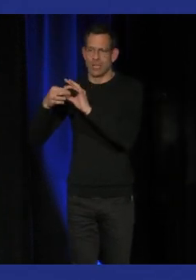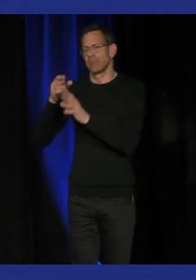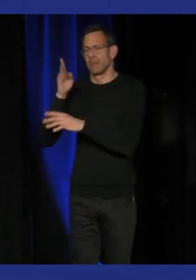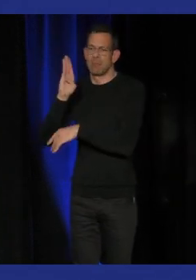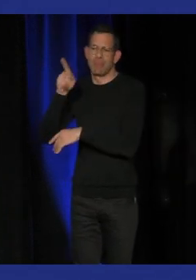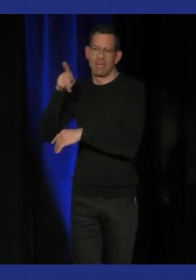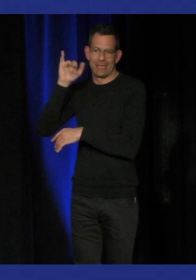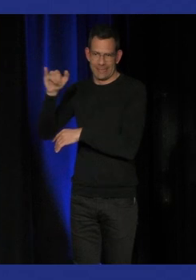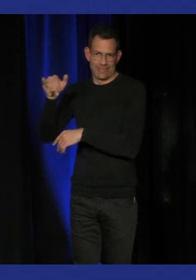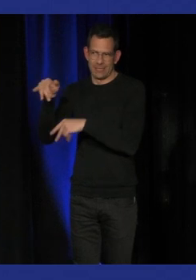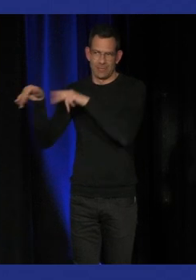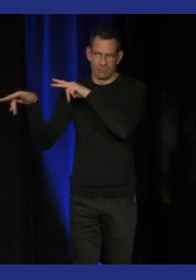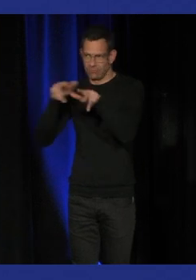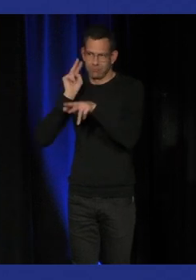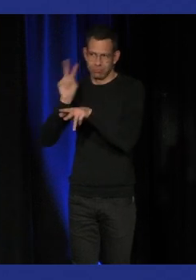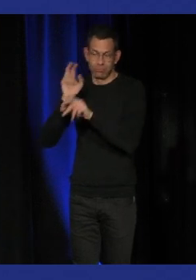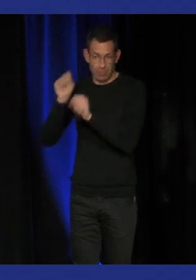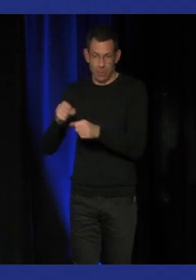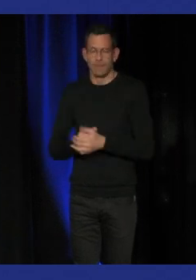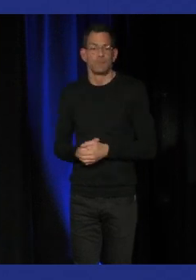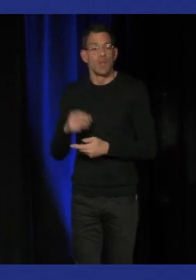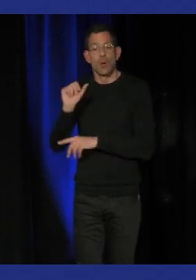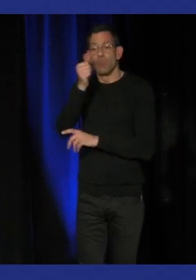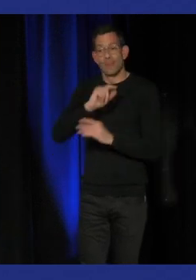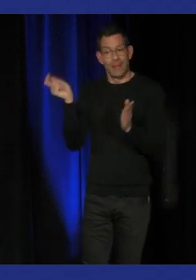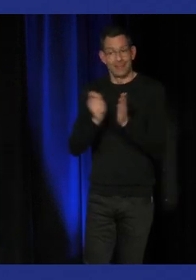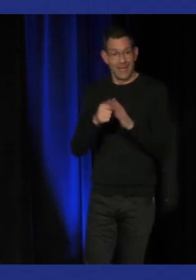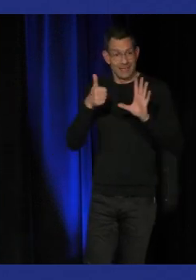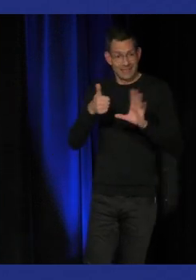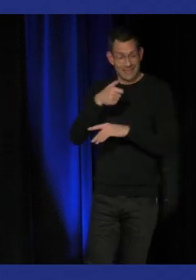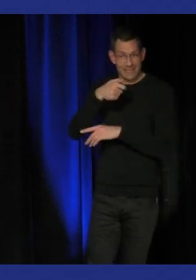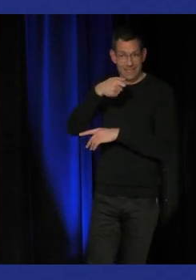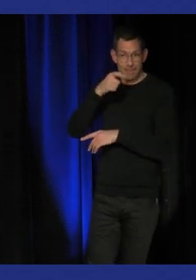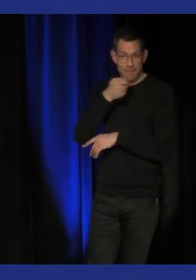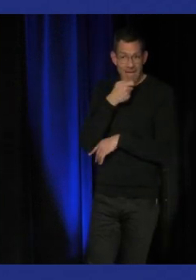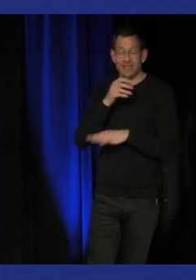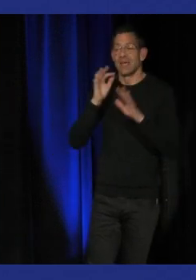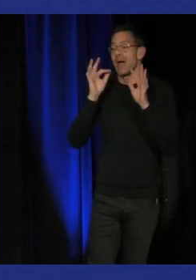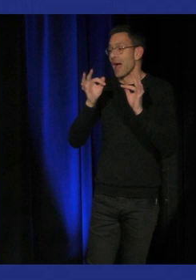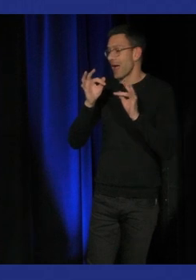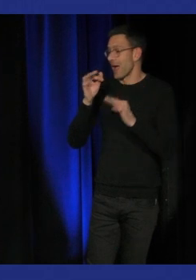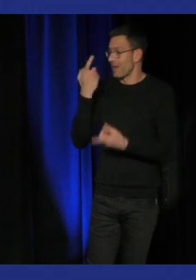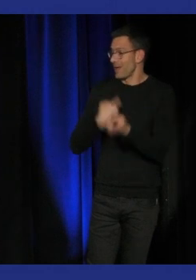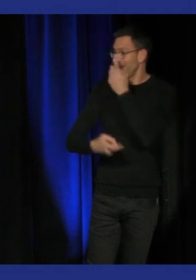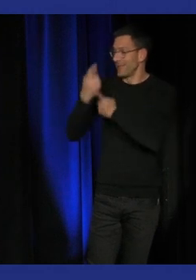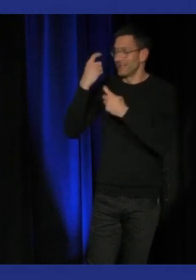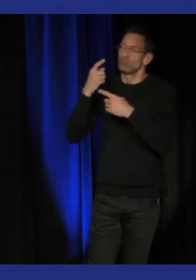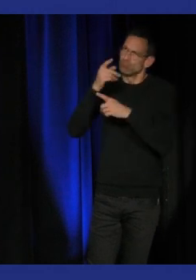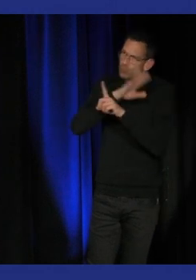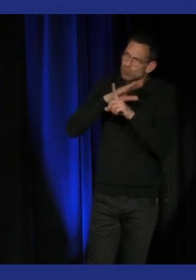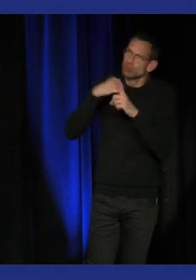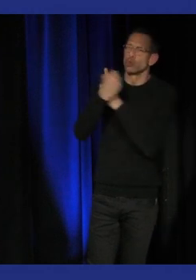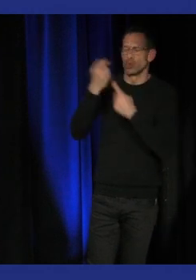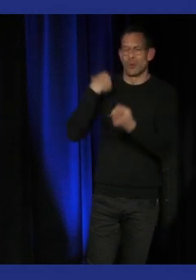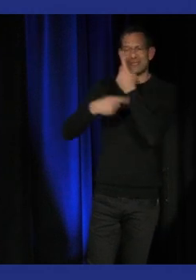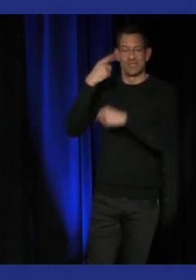BPI, que la première séance qui a eu lieu le 6 mars, qui portait sur l'histoire du handicap, la socio-histoire